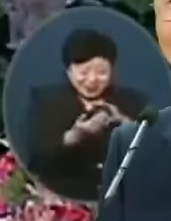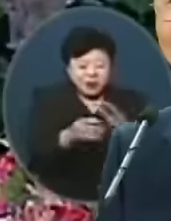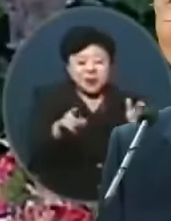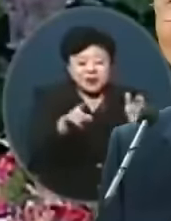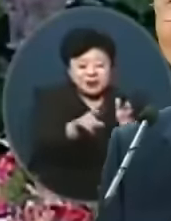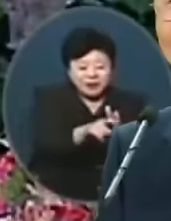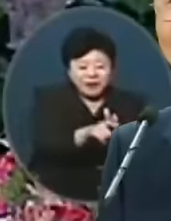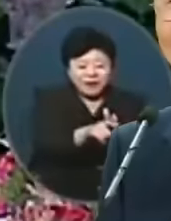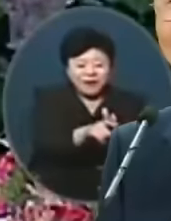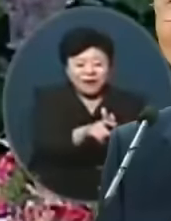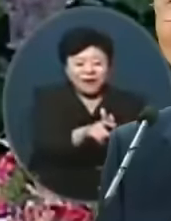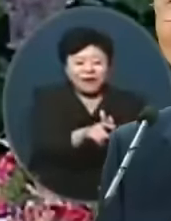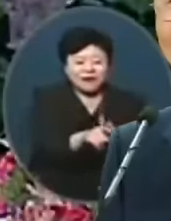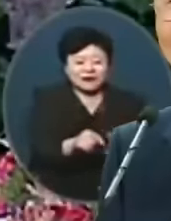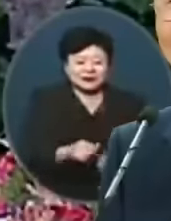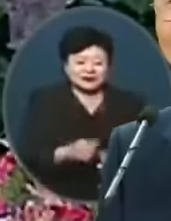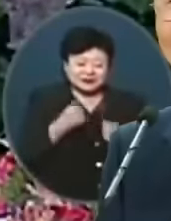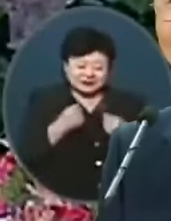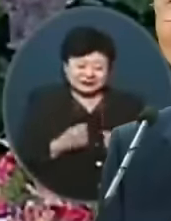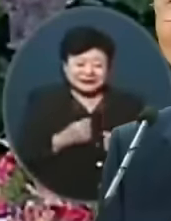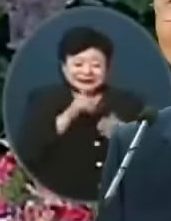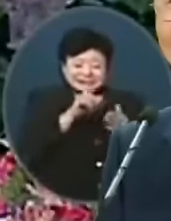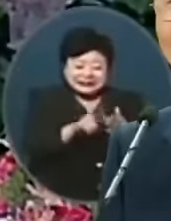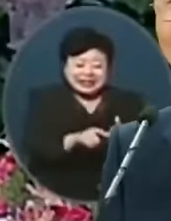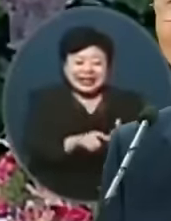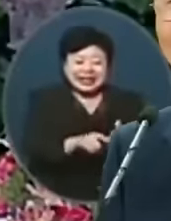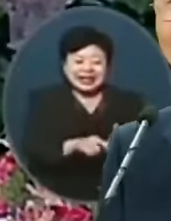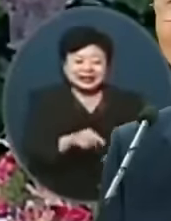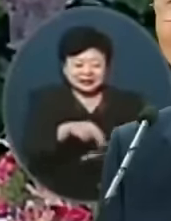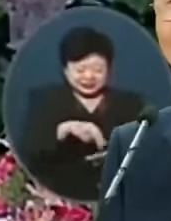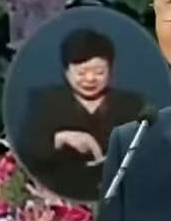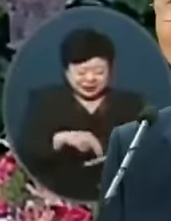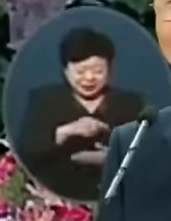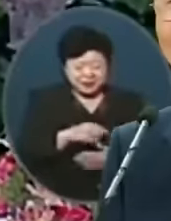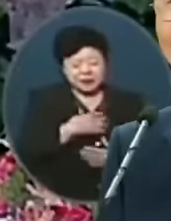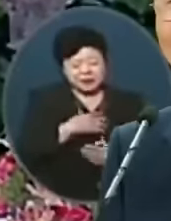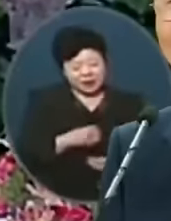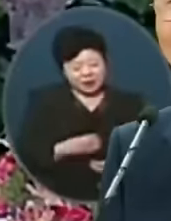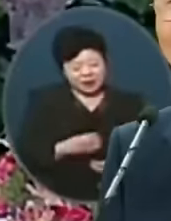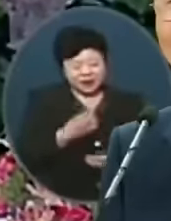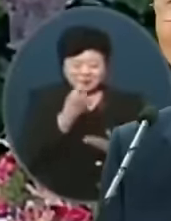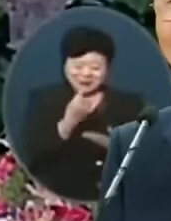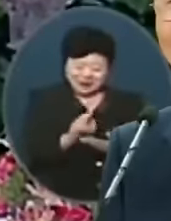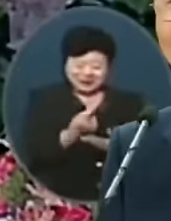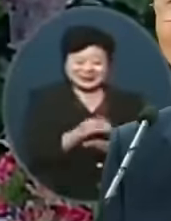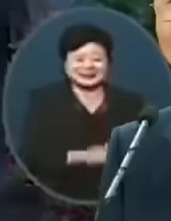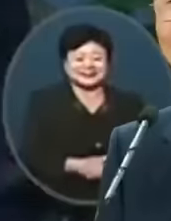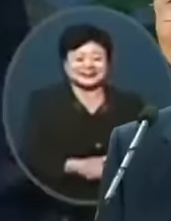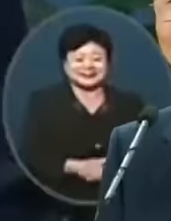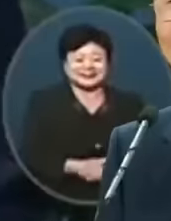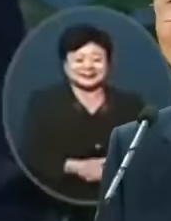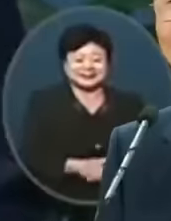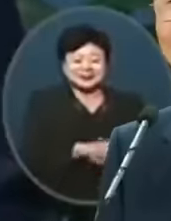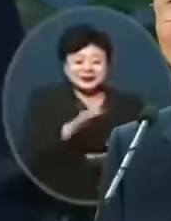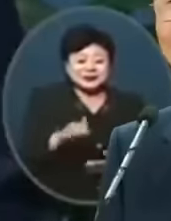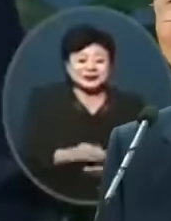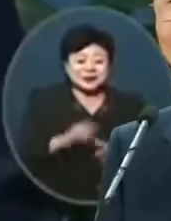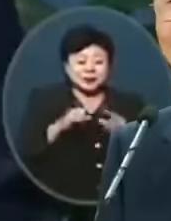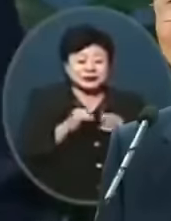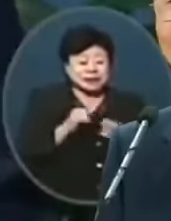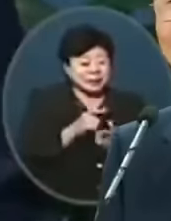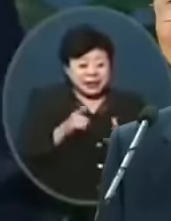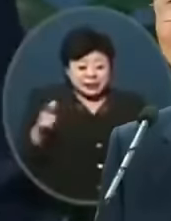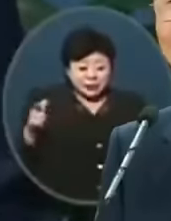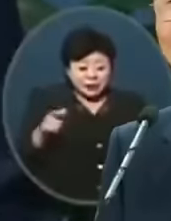믿고 있으면 어떤 상황에도 마음의 평안을 누릴 수가 있는 것입니다. 우리는 보통 사람이